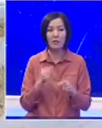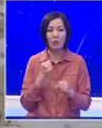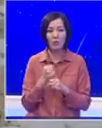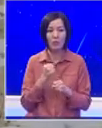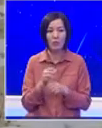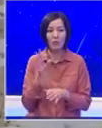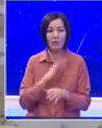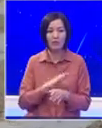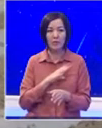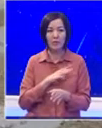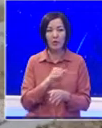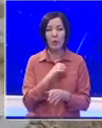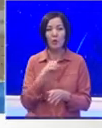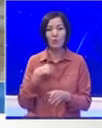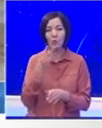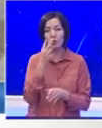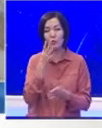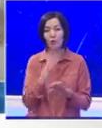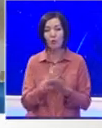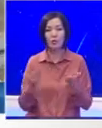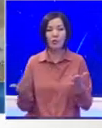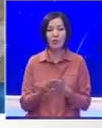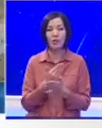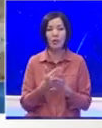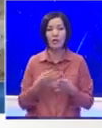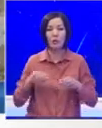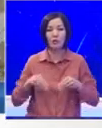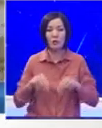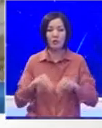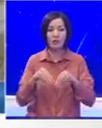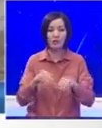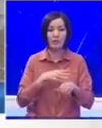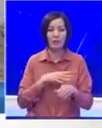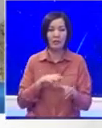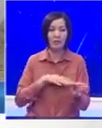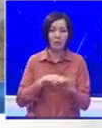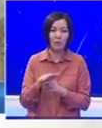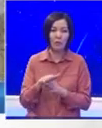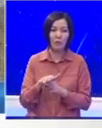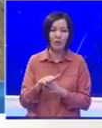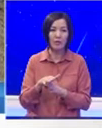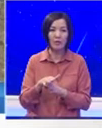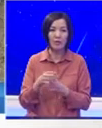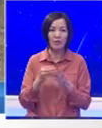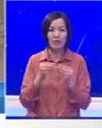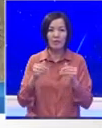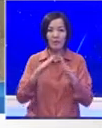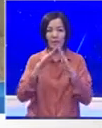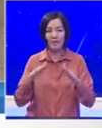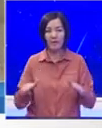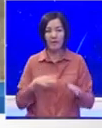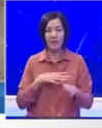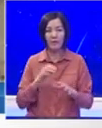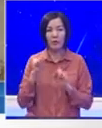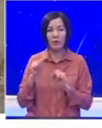жатыр. Өздеріңіз көріп тұрғандай, мынау жаңадан тұқым себілген алқапқа түгелдей салапан төселіп жатыр. Бұл салапандардың